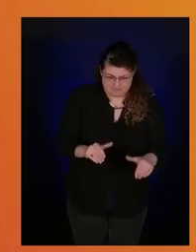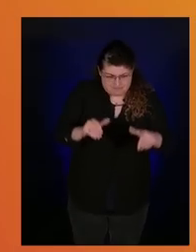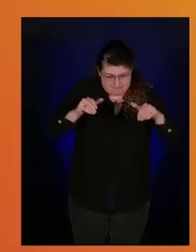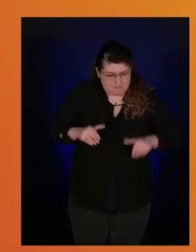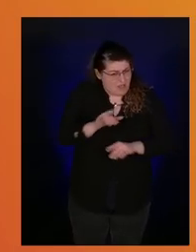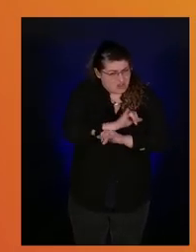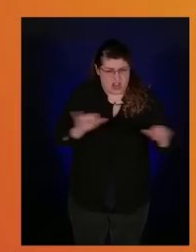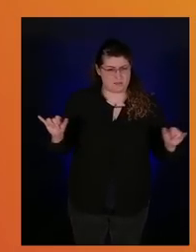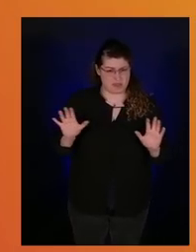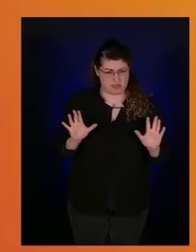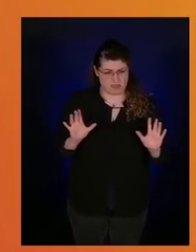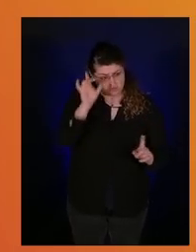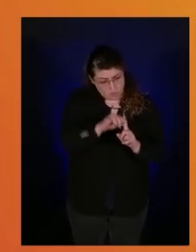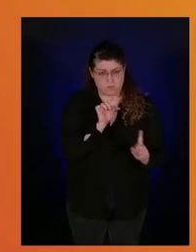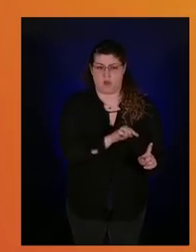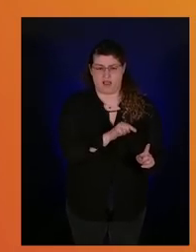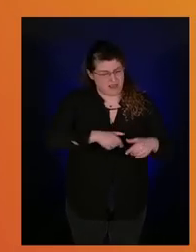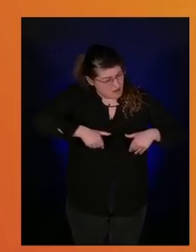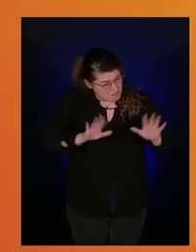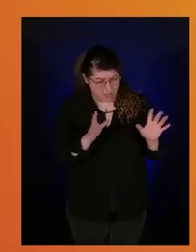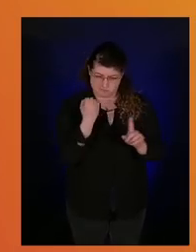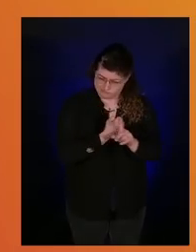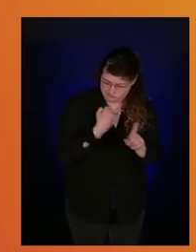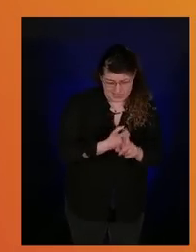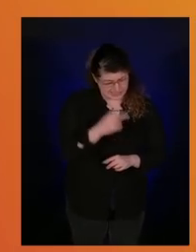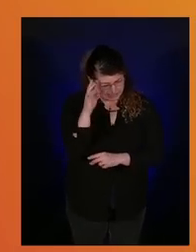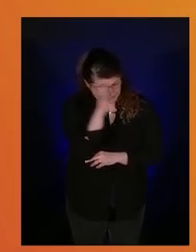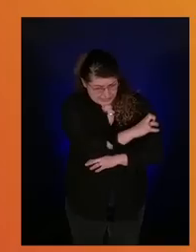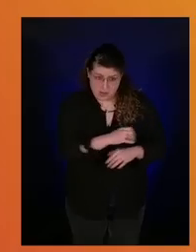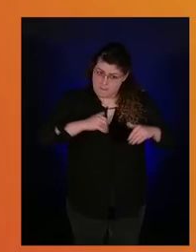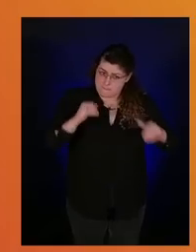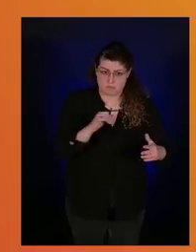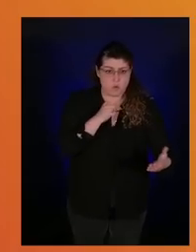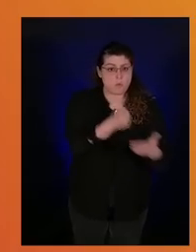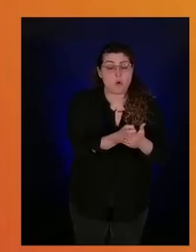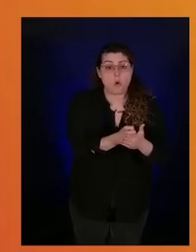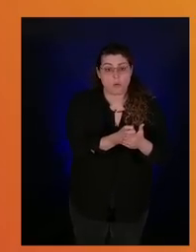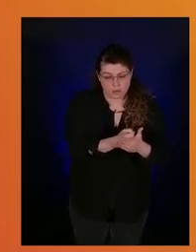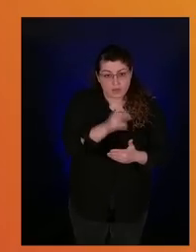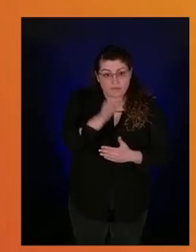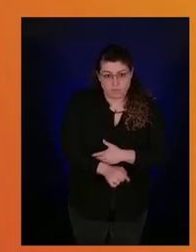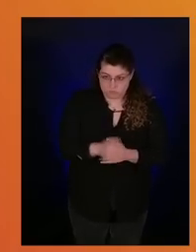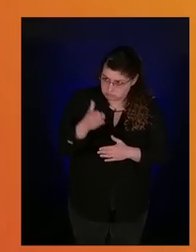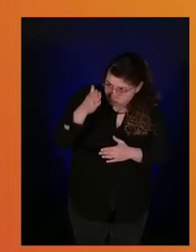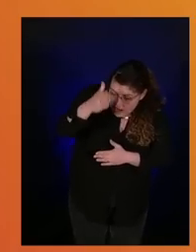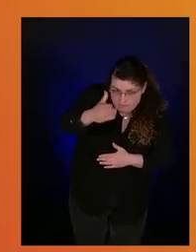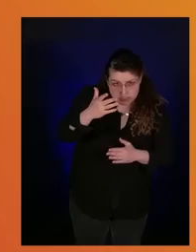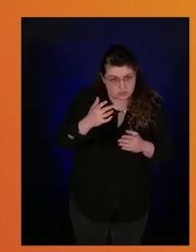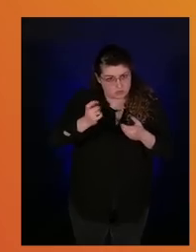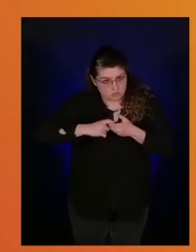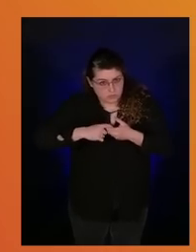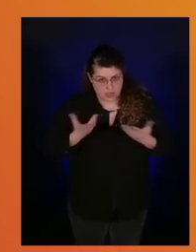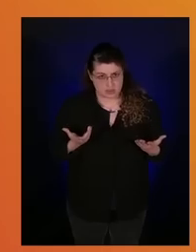part sur ce point. Quelle que soit la difficulté de cette tâche, il en va de la crédibilité et l'avenir de la CGT, de